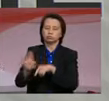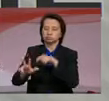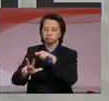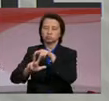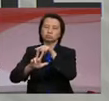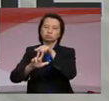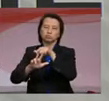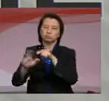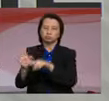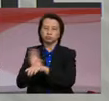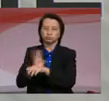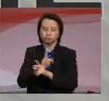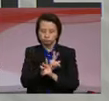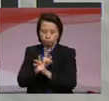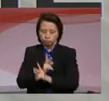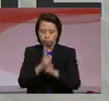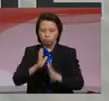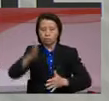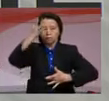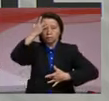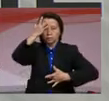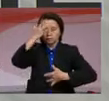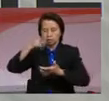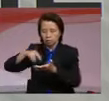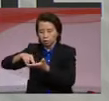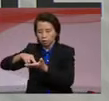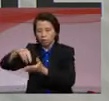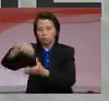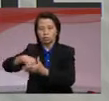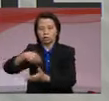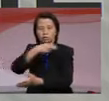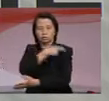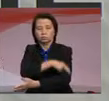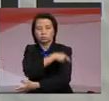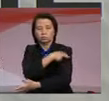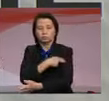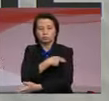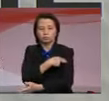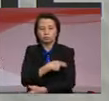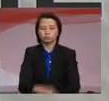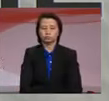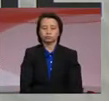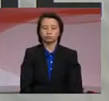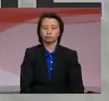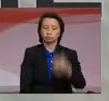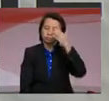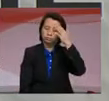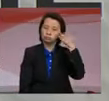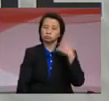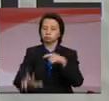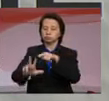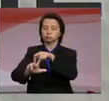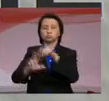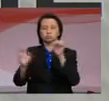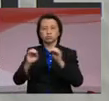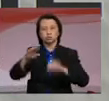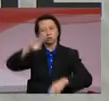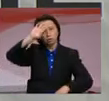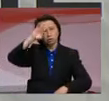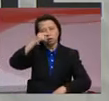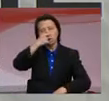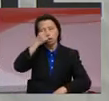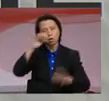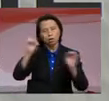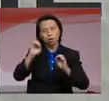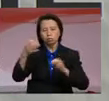Beliau merupakan penjaga kepada pesakit yang dirawat di pusat perubatan. Beliau tidak bergejala dan telah